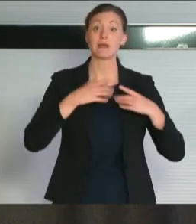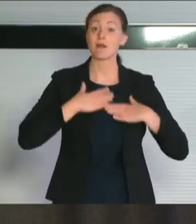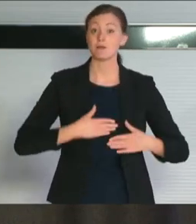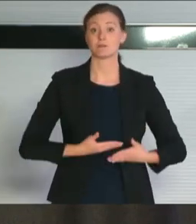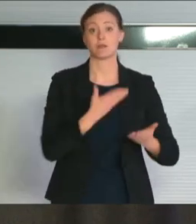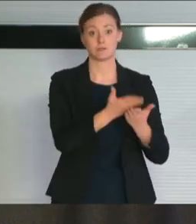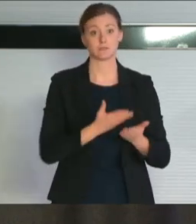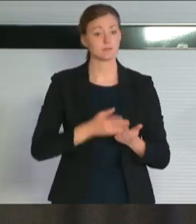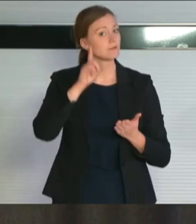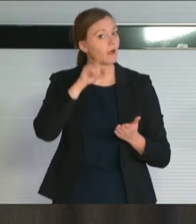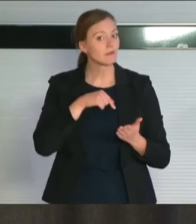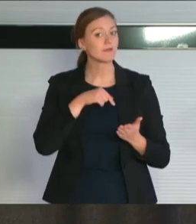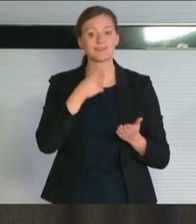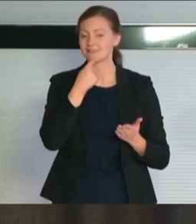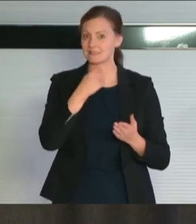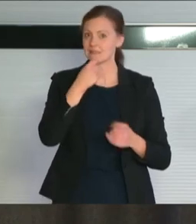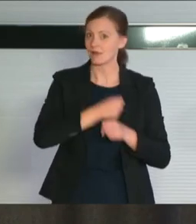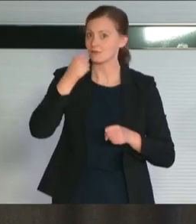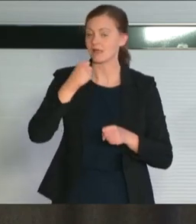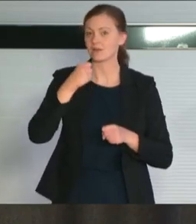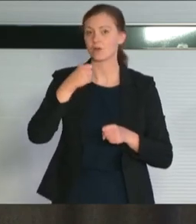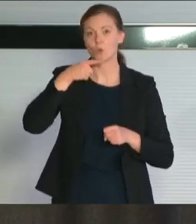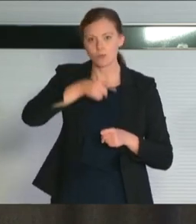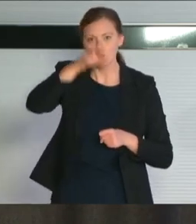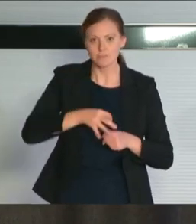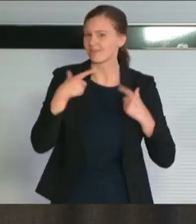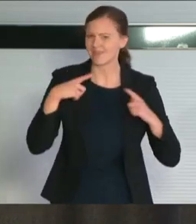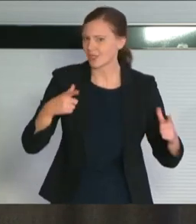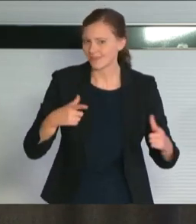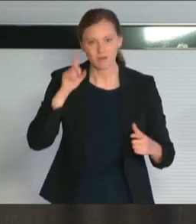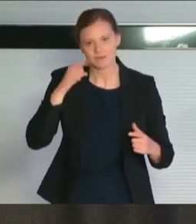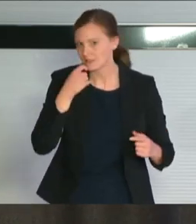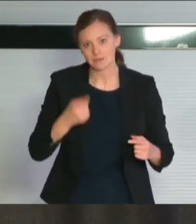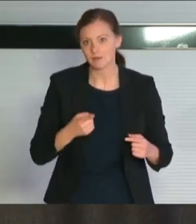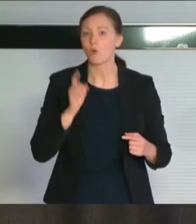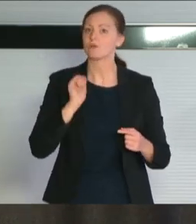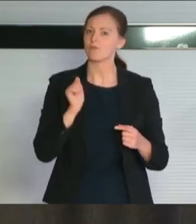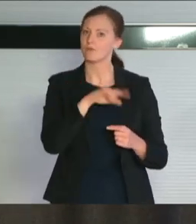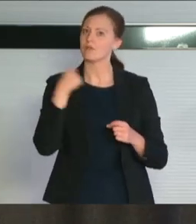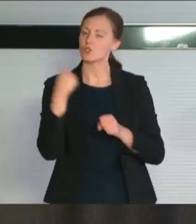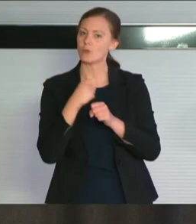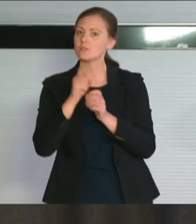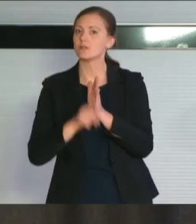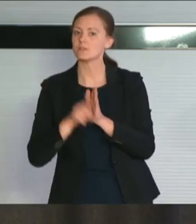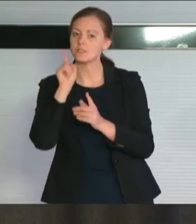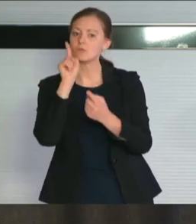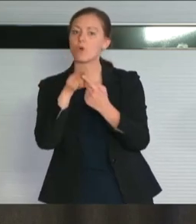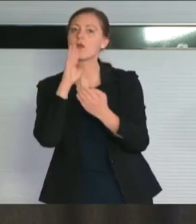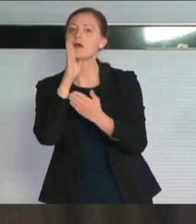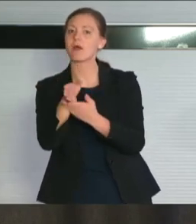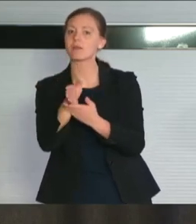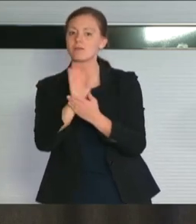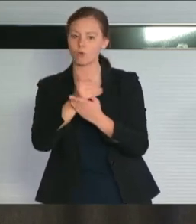kan ikke ta høyde for at vi lykkes 100%. Derfor jobber vi nå på samme tid målrettet for å ruste